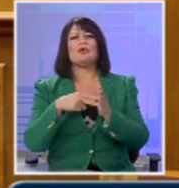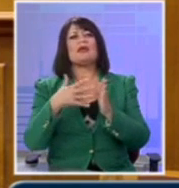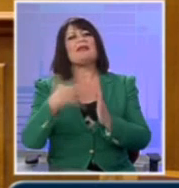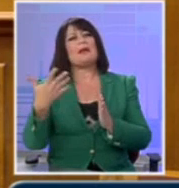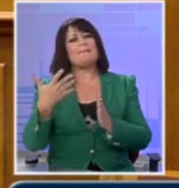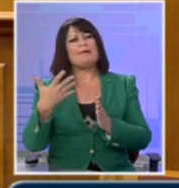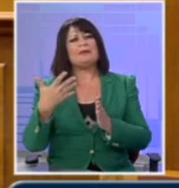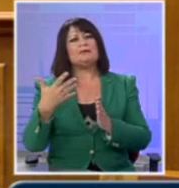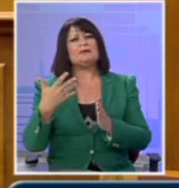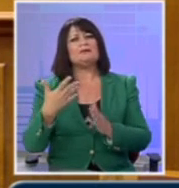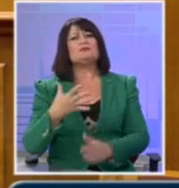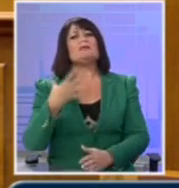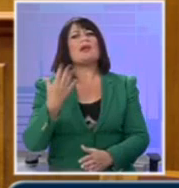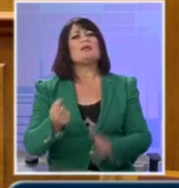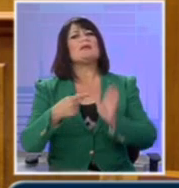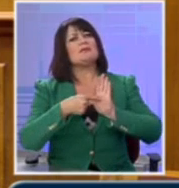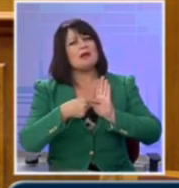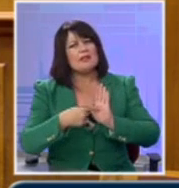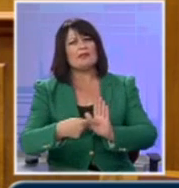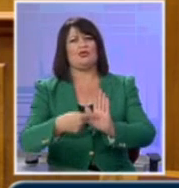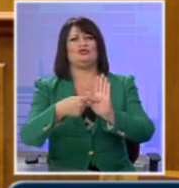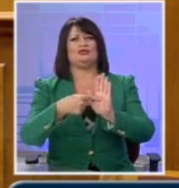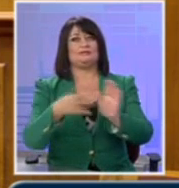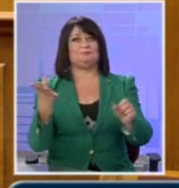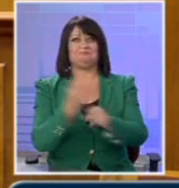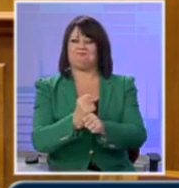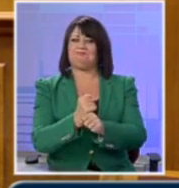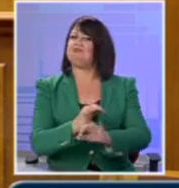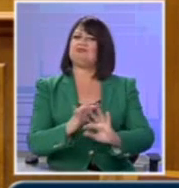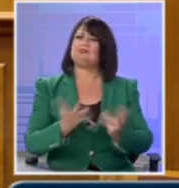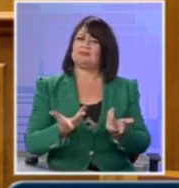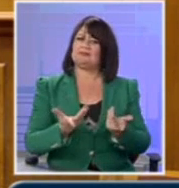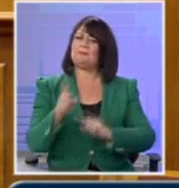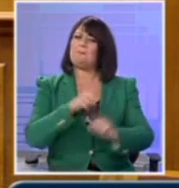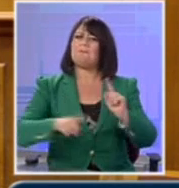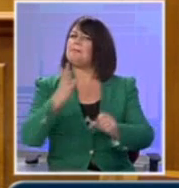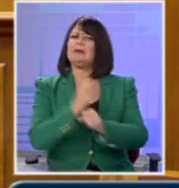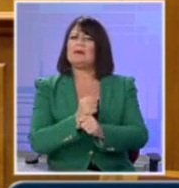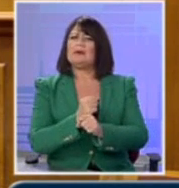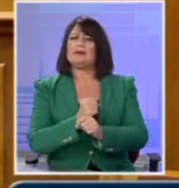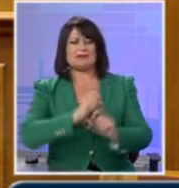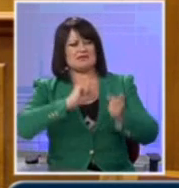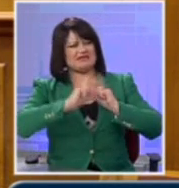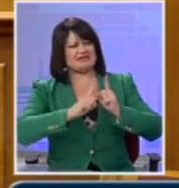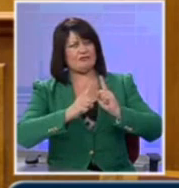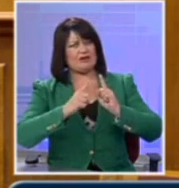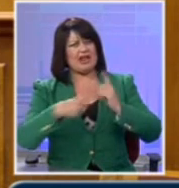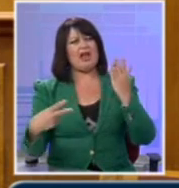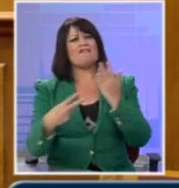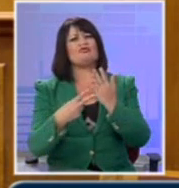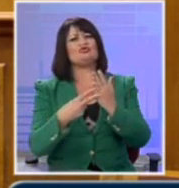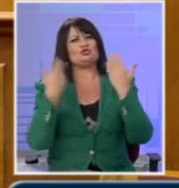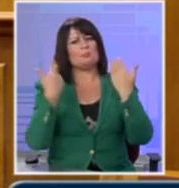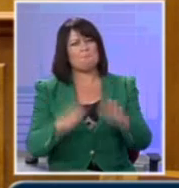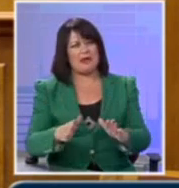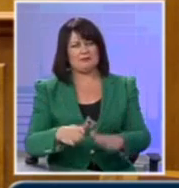2015 έχει ήδη να παρουσιάσει μια πολύ μεγάλη επιτυχία. Η επιτυχία αυτή είναι η συμφωνία του Αυγούστου. Με τη